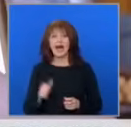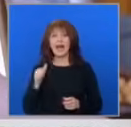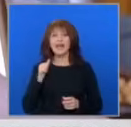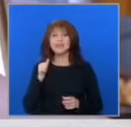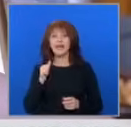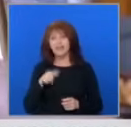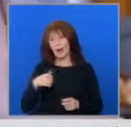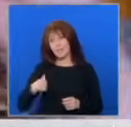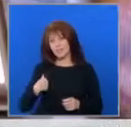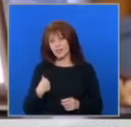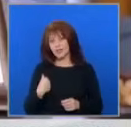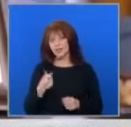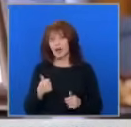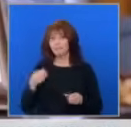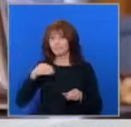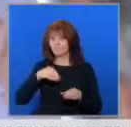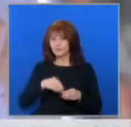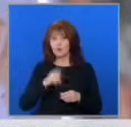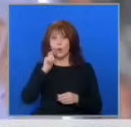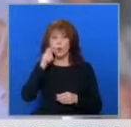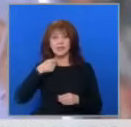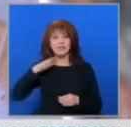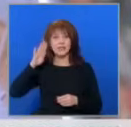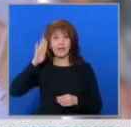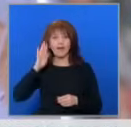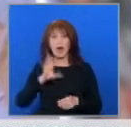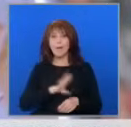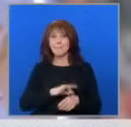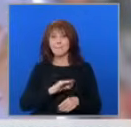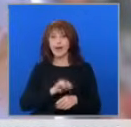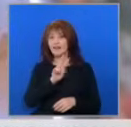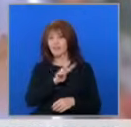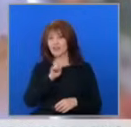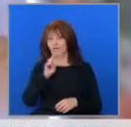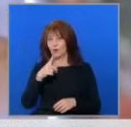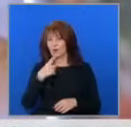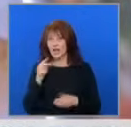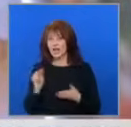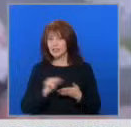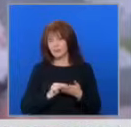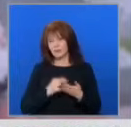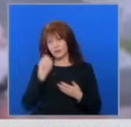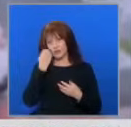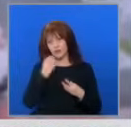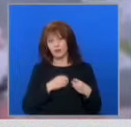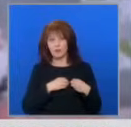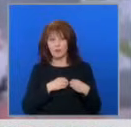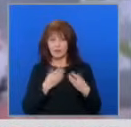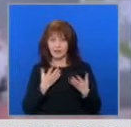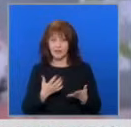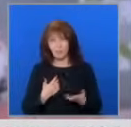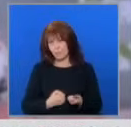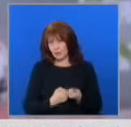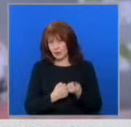Александър, съпругът на Антонина, се присъединява към украинската армия през март 2022. Записа се доброволно, подкрепи го